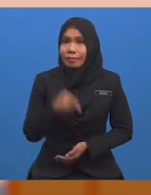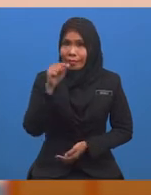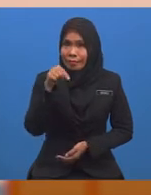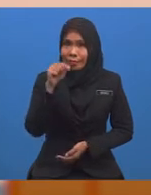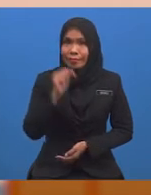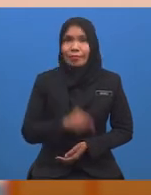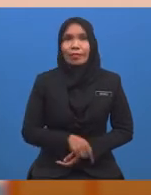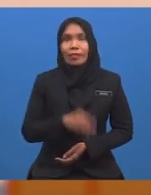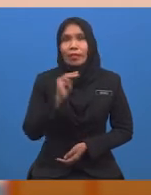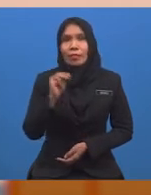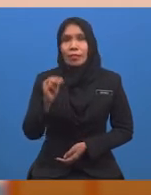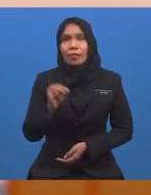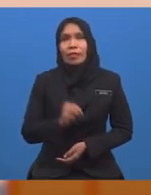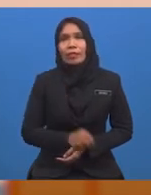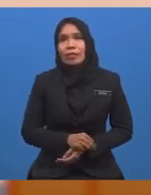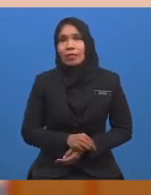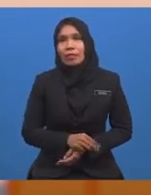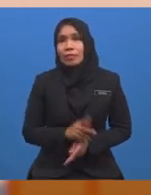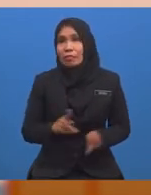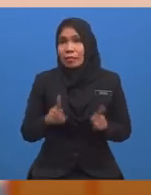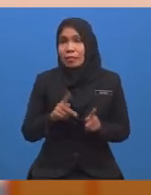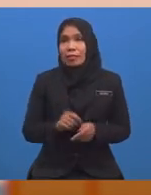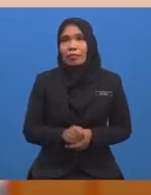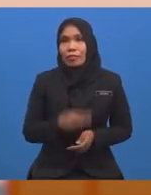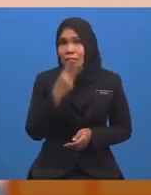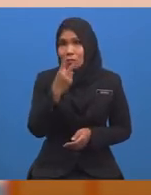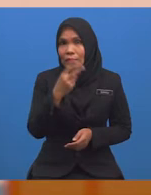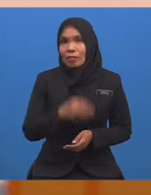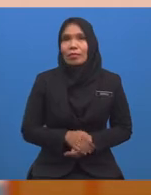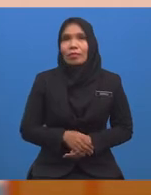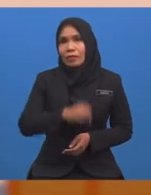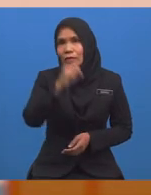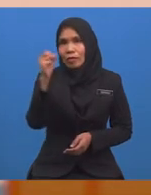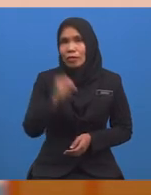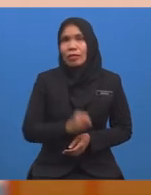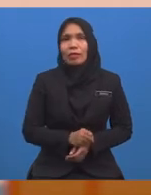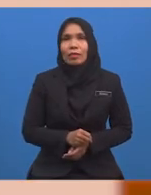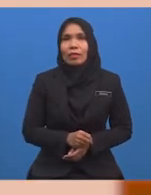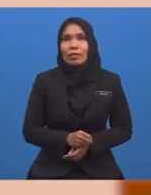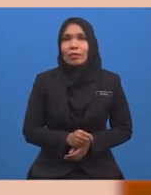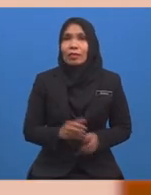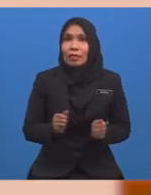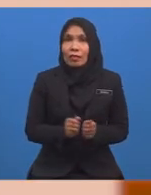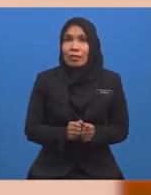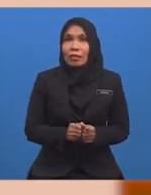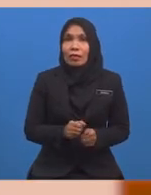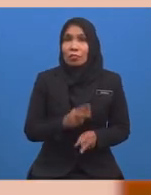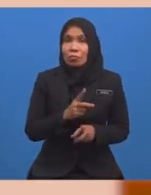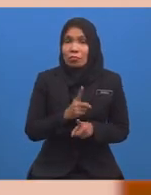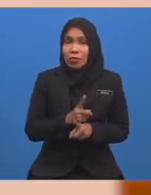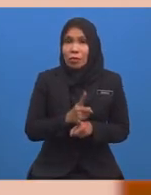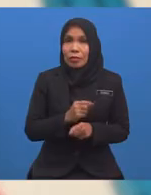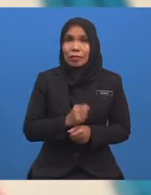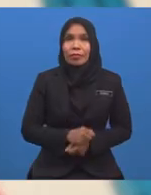sini murid-murid perlu perhatikan soalan dengan teliti soal lain